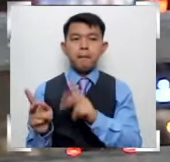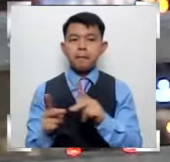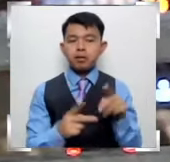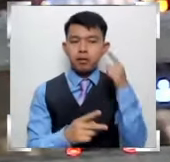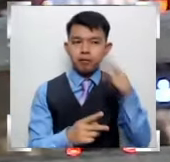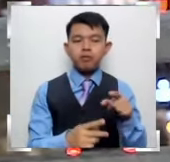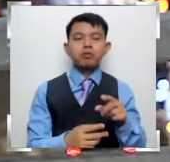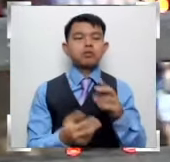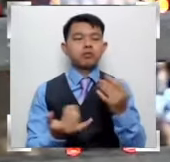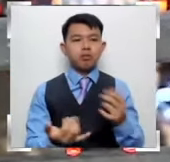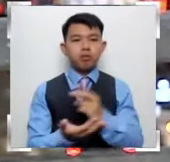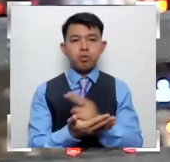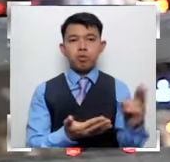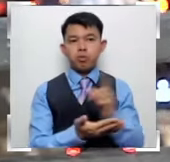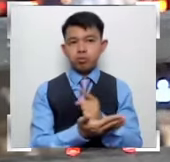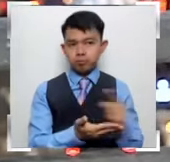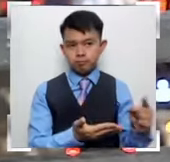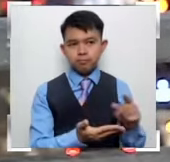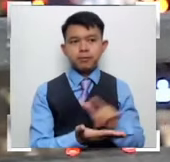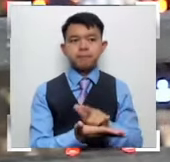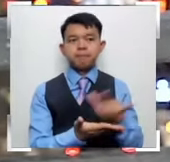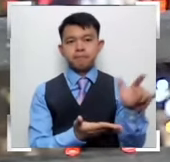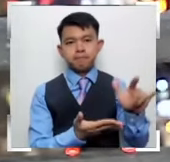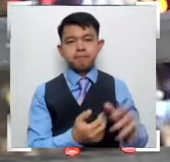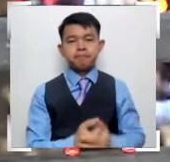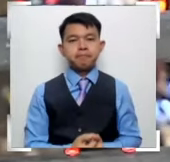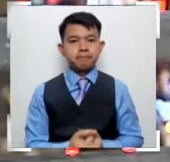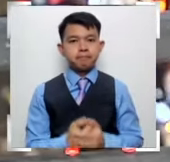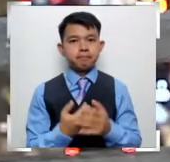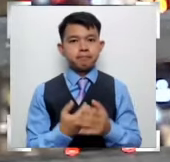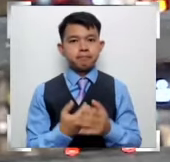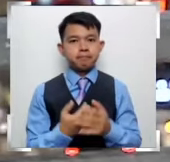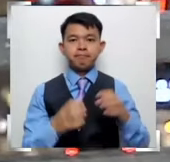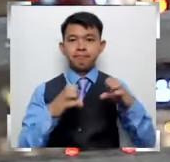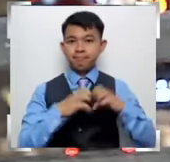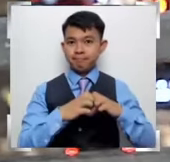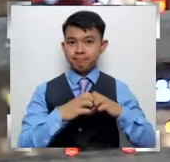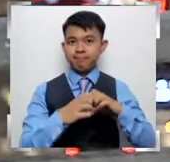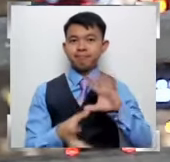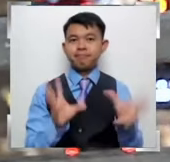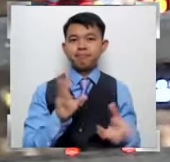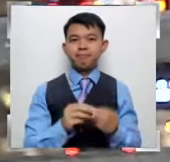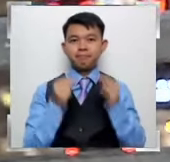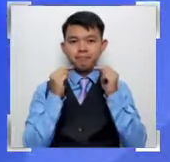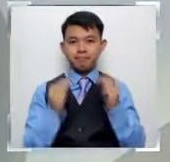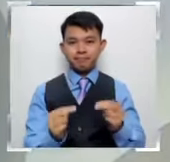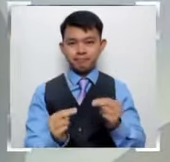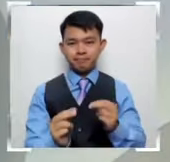sa NAIA Terminal 3 para sa GMA Integrated News, May Bermudez, ang inyong saksi.